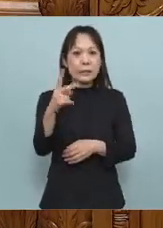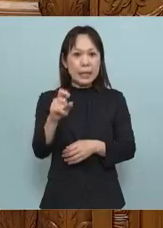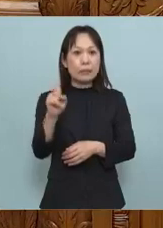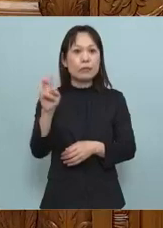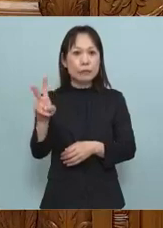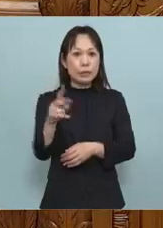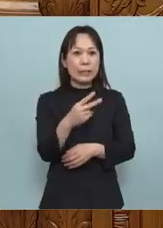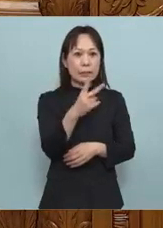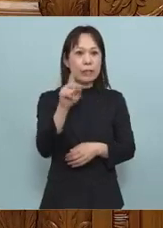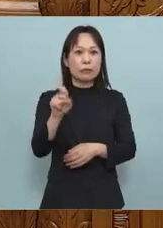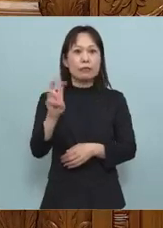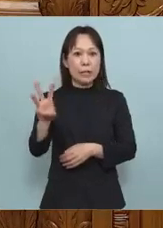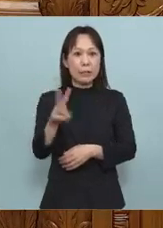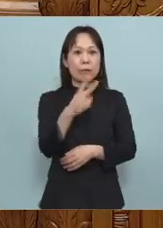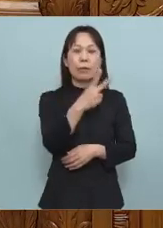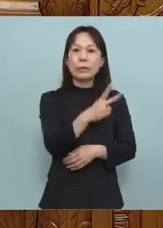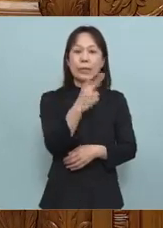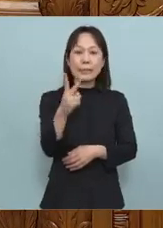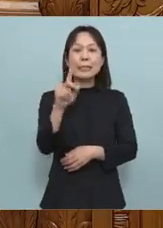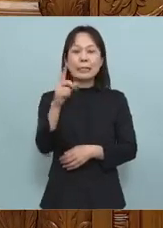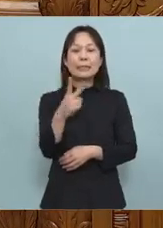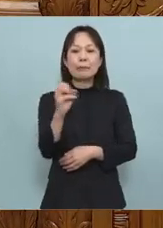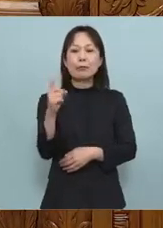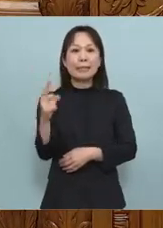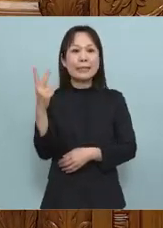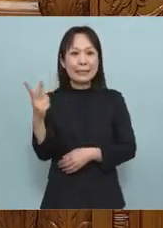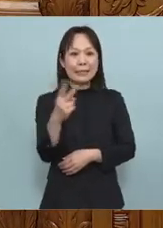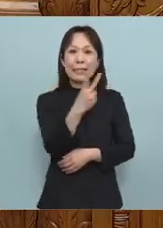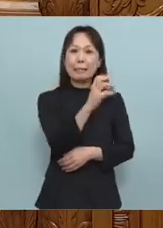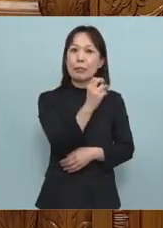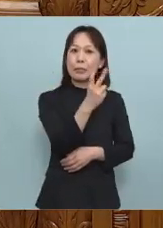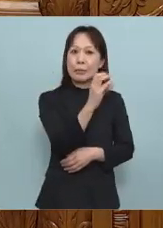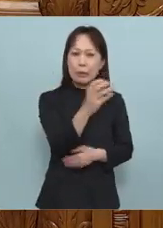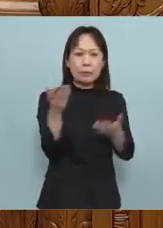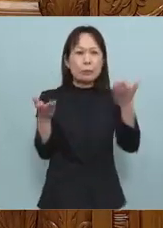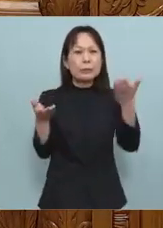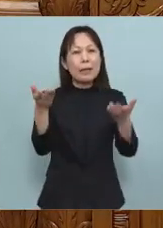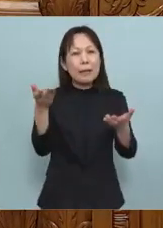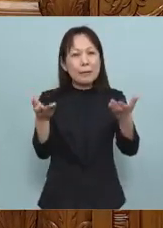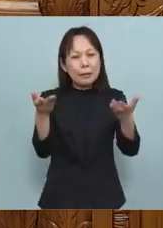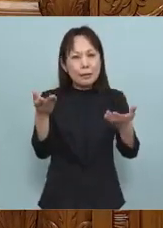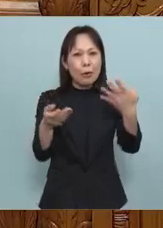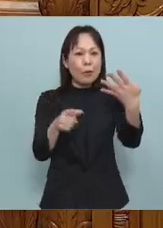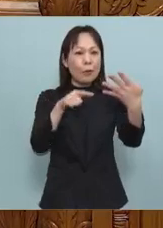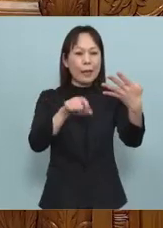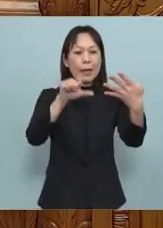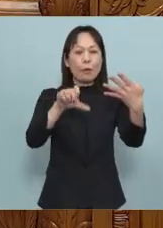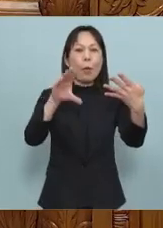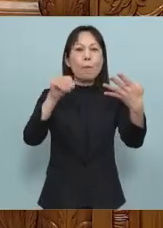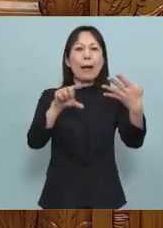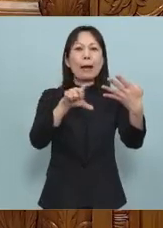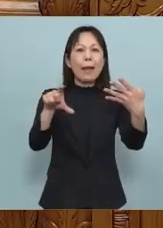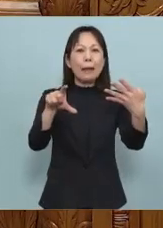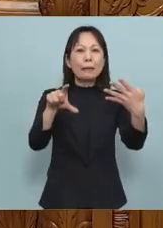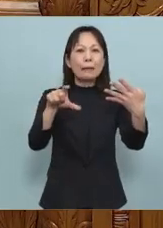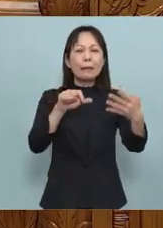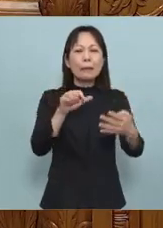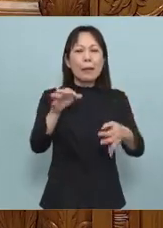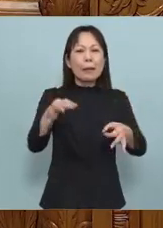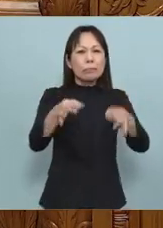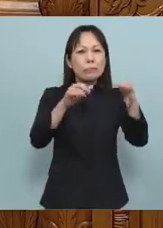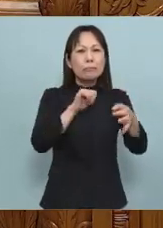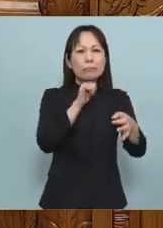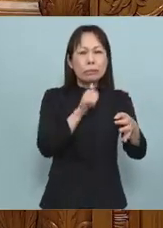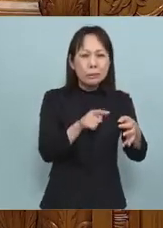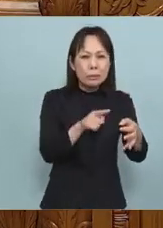平均賃金を比較すると、年収で名目わずか 4.5 万円の賃上げ、実質賃